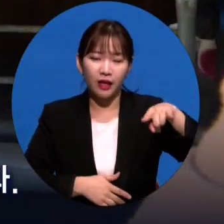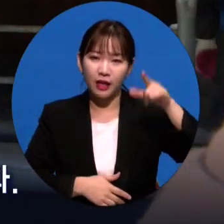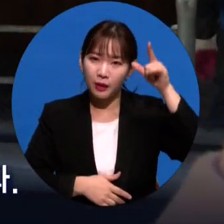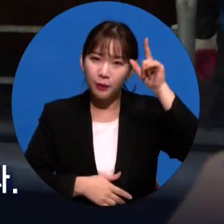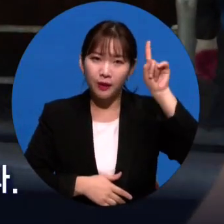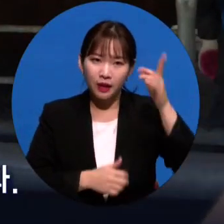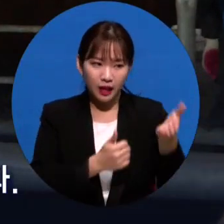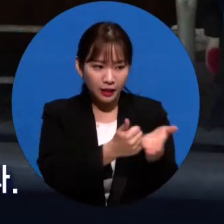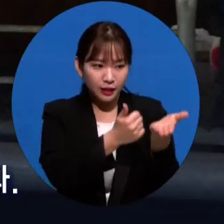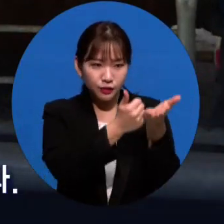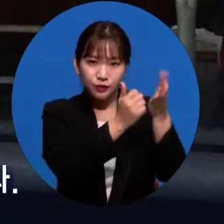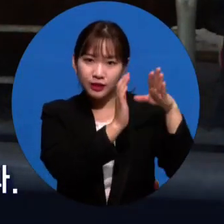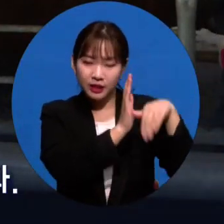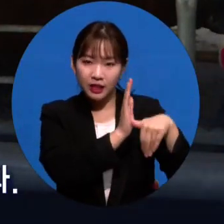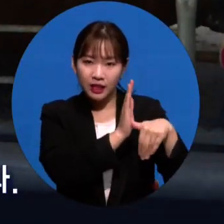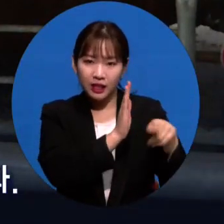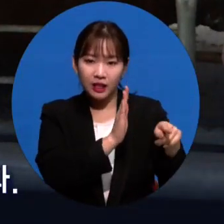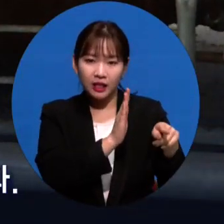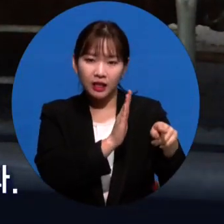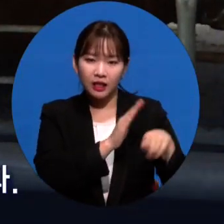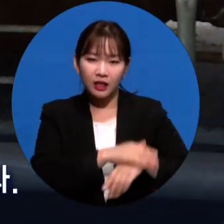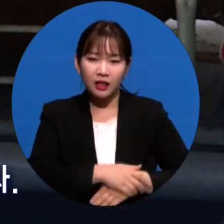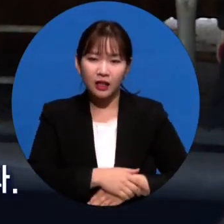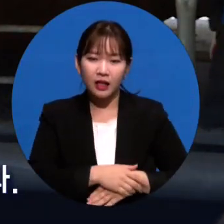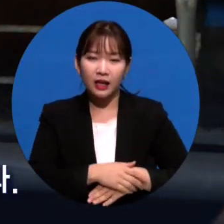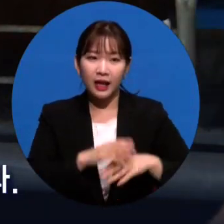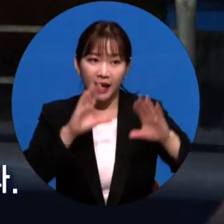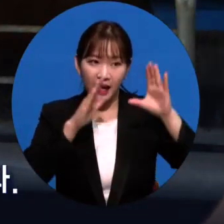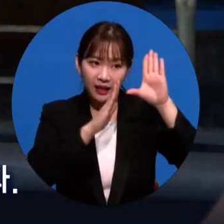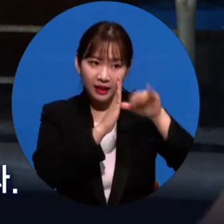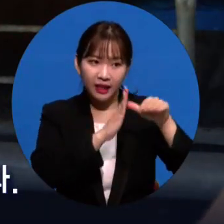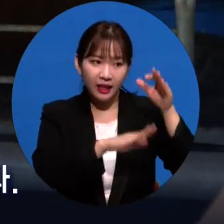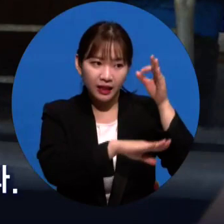마리를 생산하는데 우리가